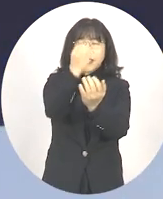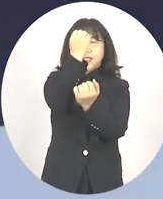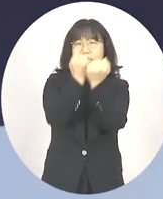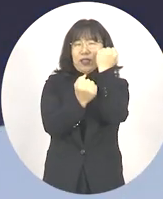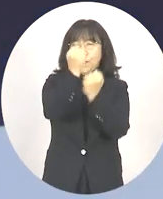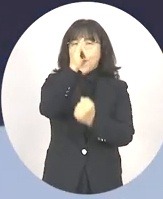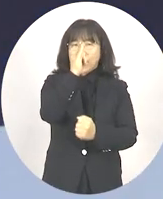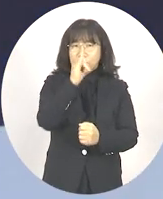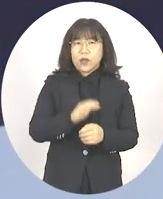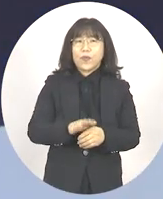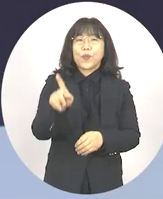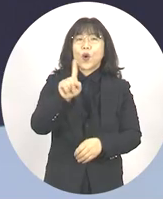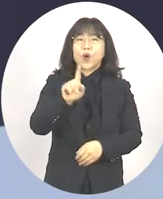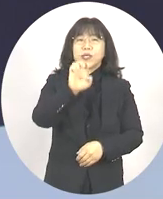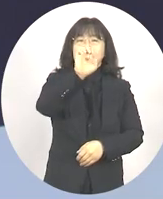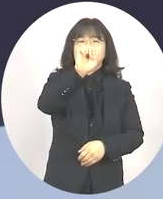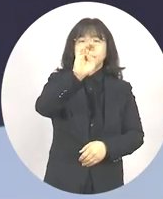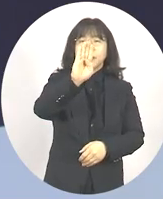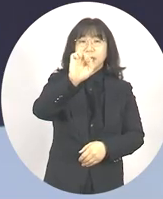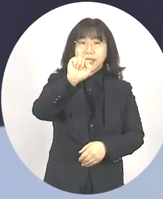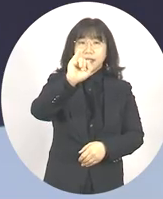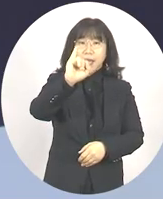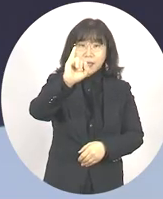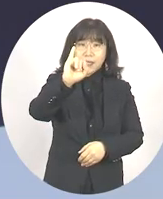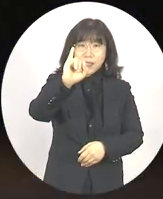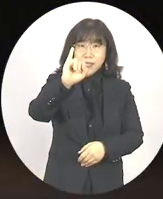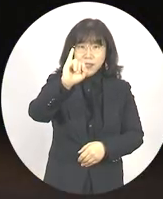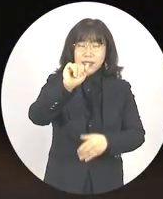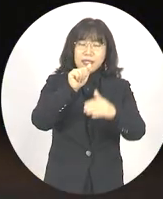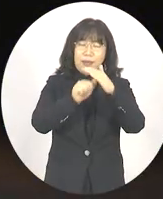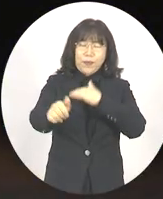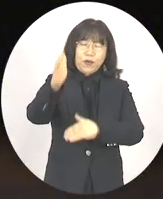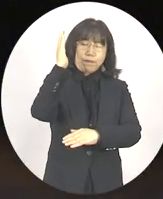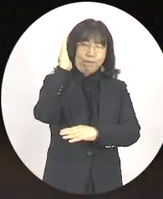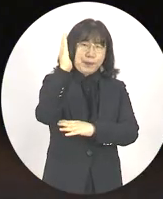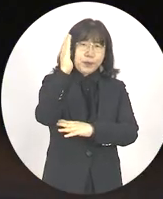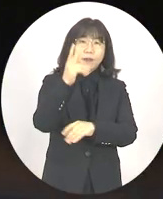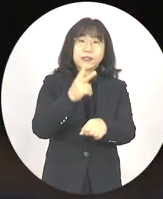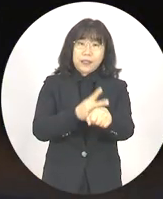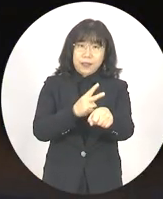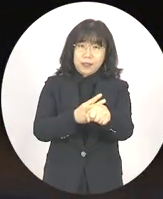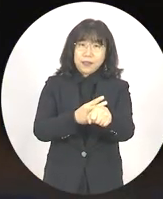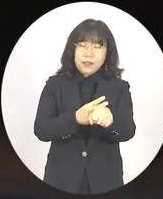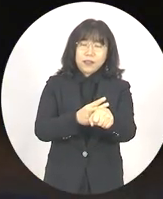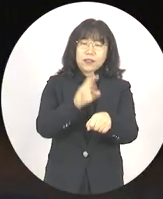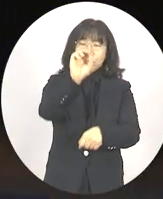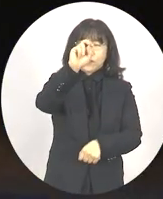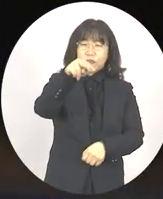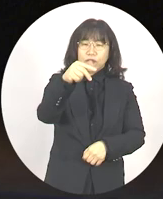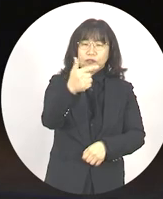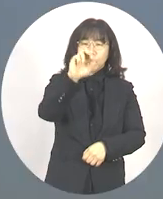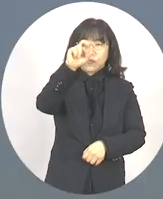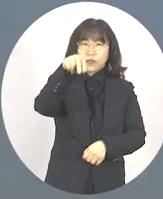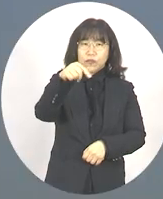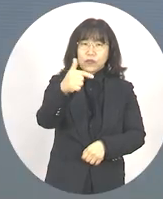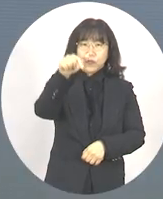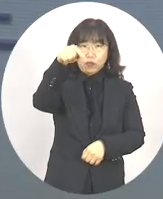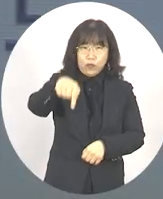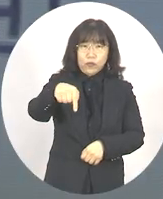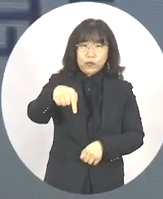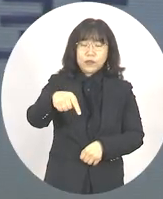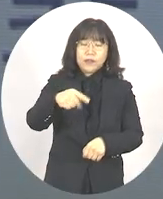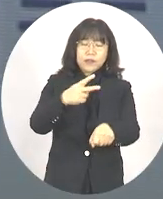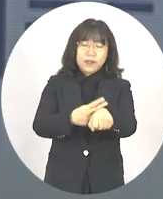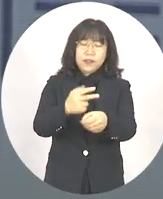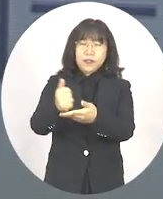이번 설명회에는 EBSi 입시 대표 강사이자 아는 만큼 보이는 입시의 기술의 저자인 윤용구 강사가 강단에